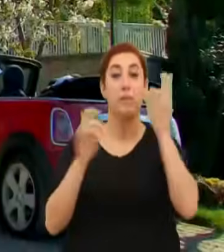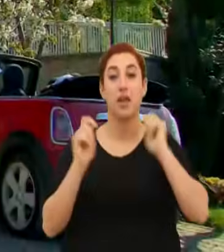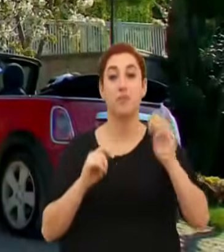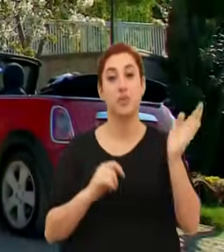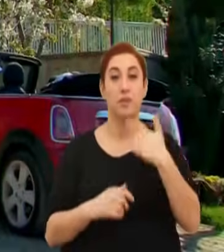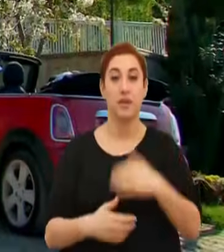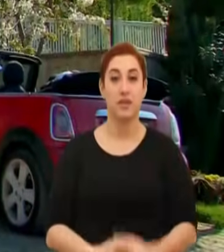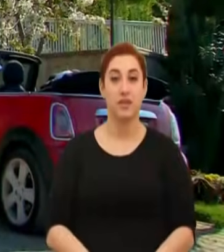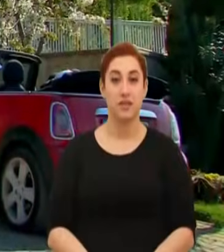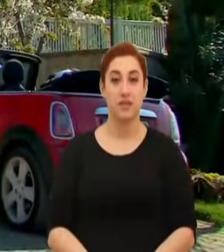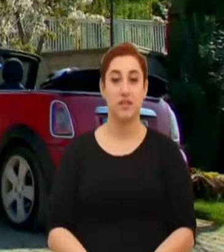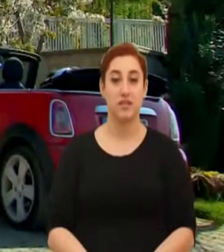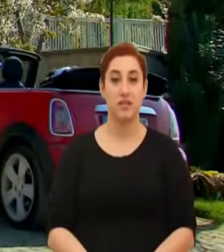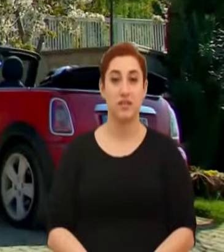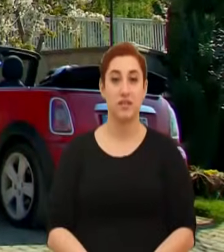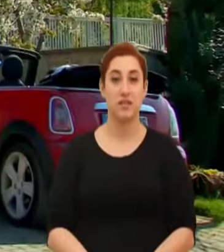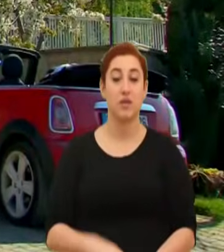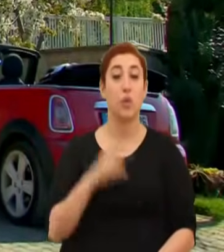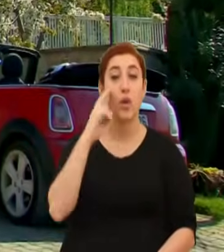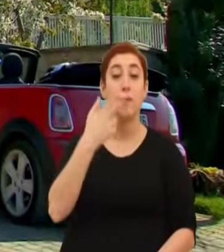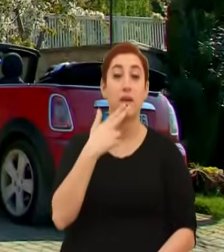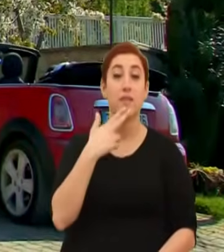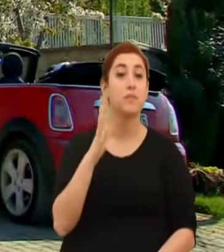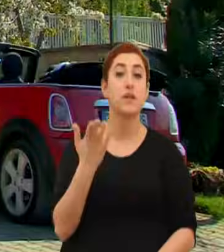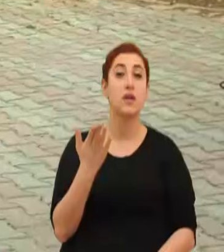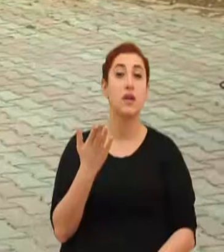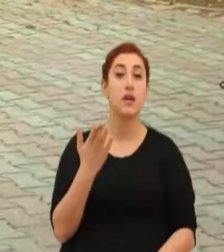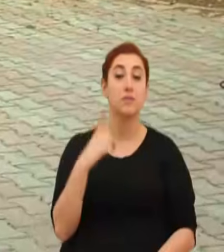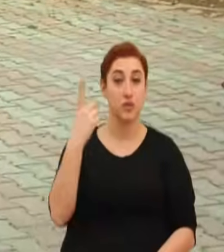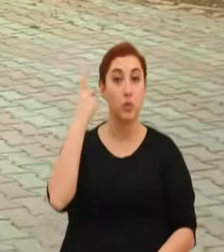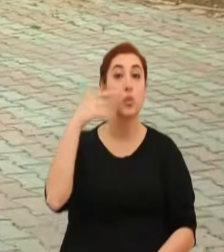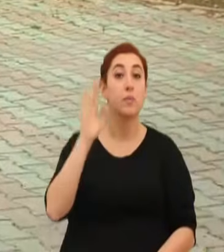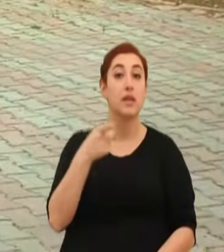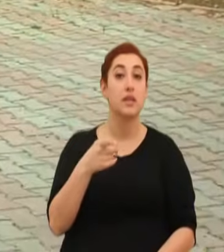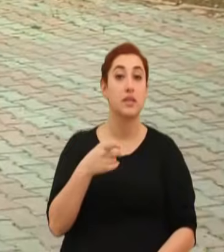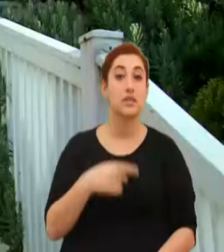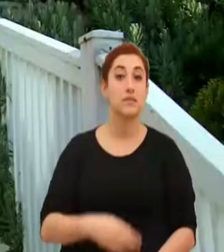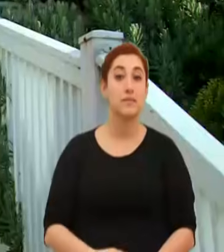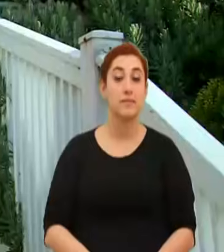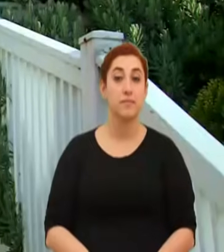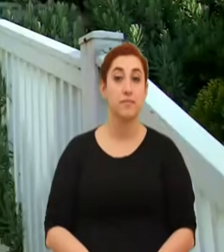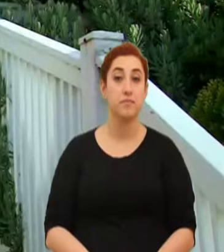Ay. Ama baş vermedi lan. Rüyam Hanım. Ha canım. Bir şey unutmadınız mı?